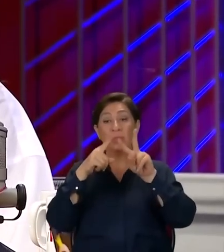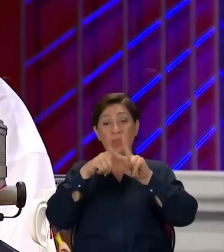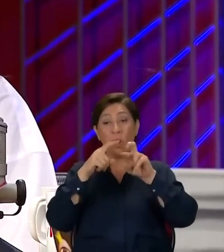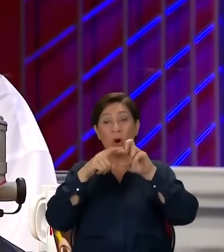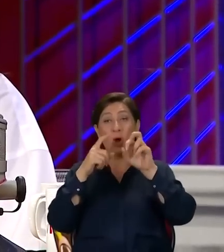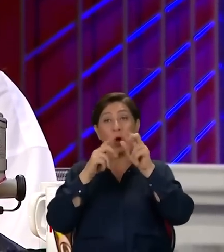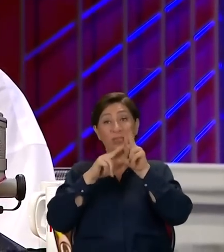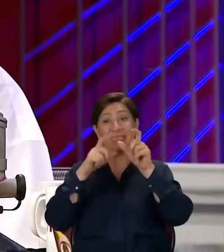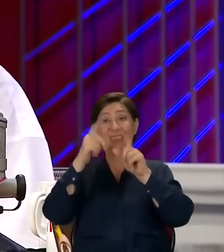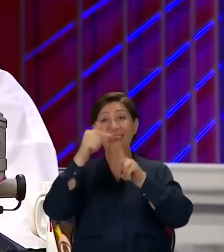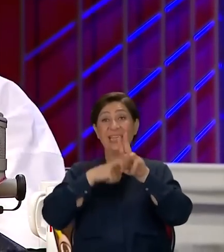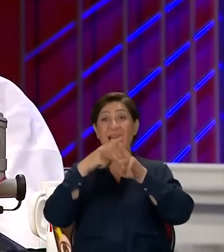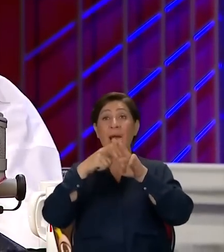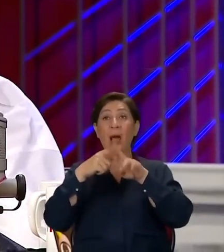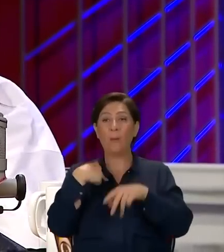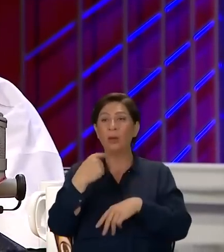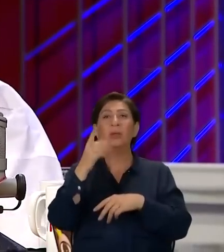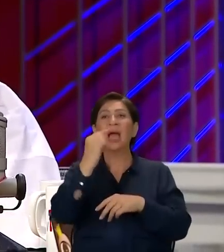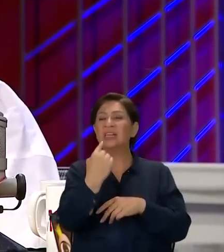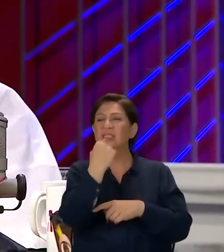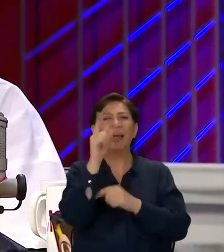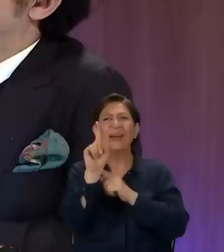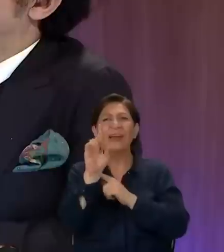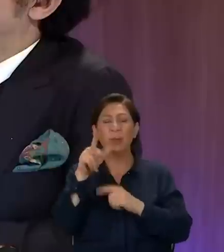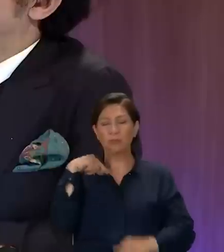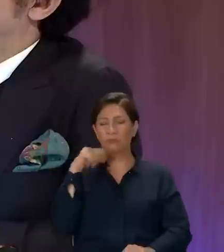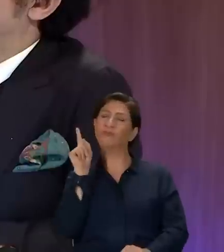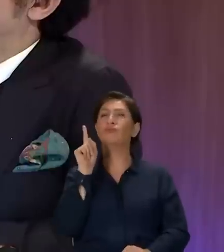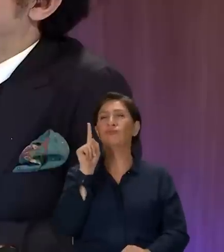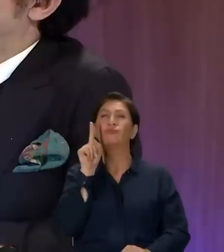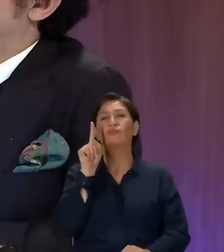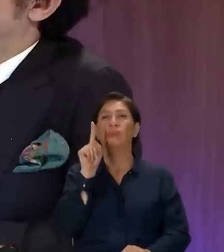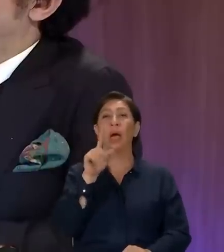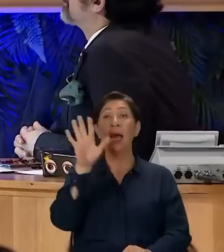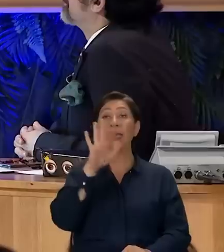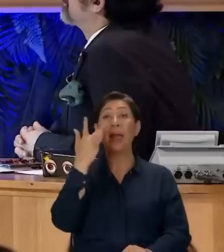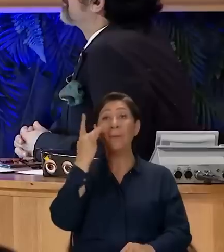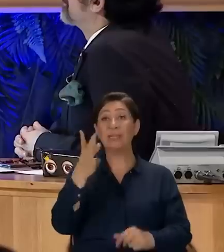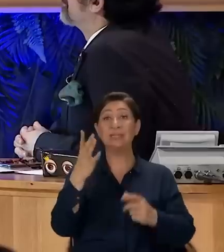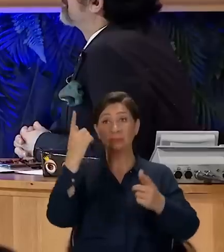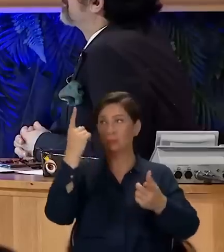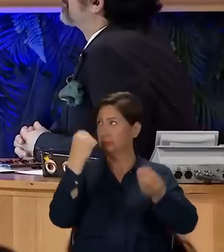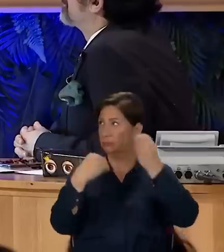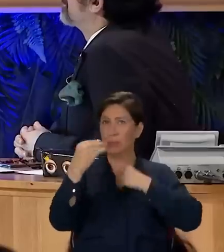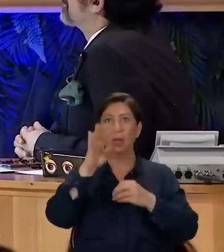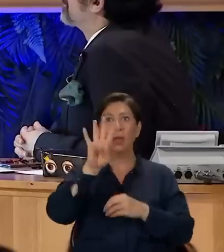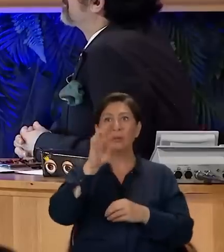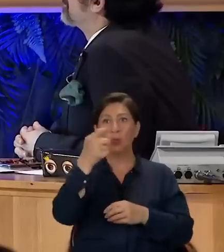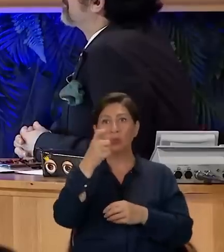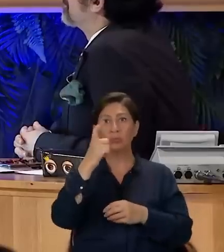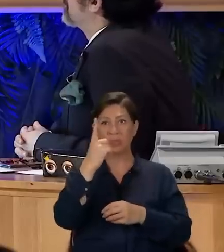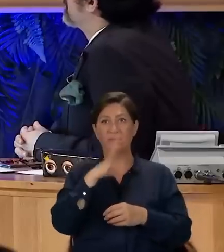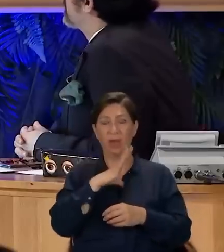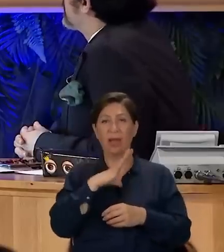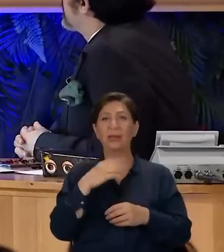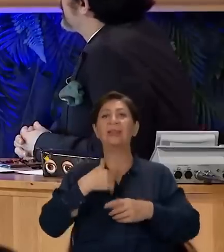miyim anasını satayım? Ben çubuk kraker gibi yürüyorum yolda. Baktım 50 tane belirtisini saymışlar anoreksiyanın. 49'u bende var, bir